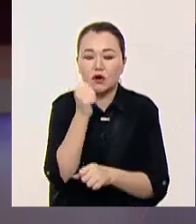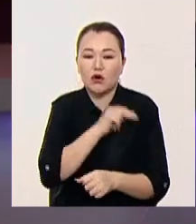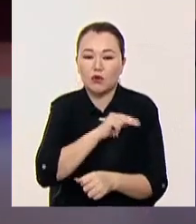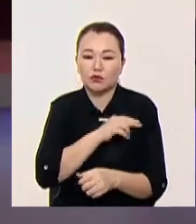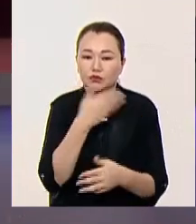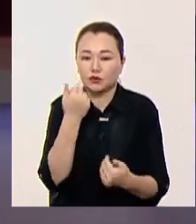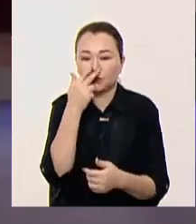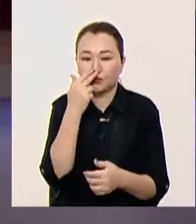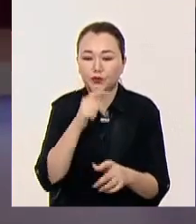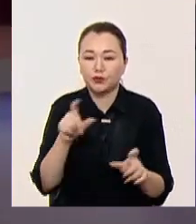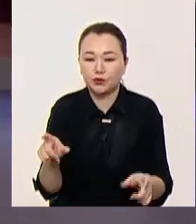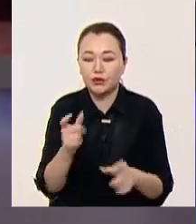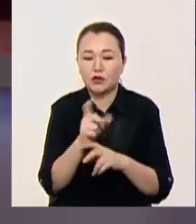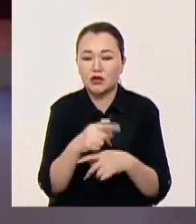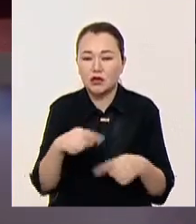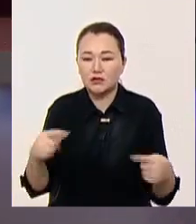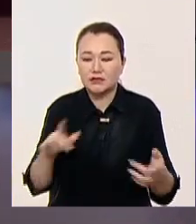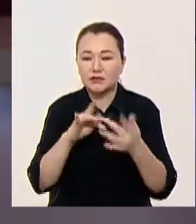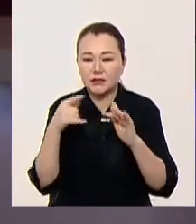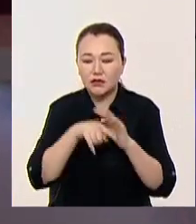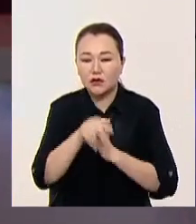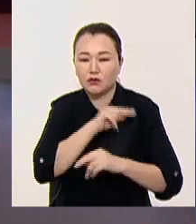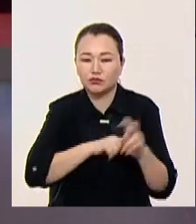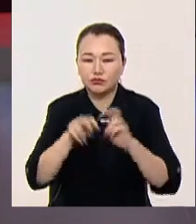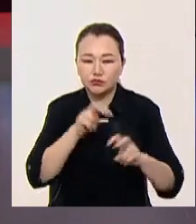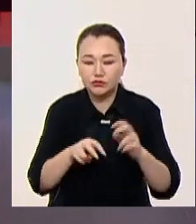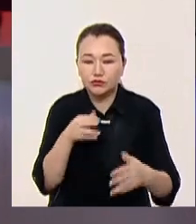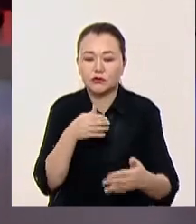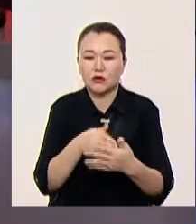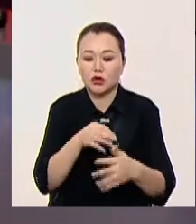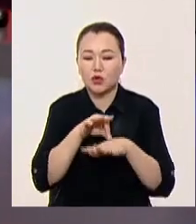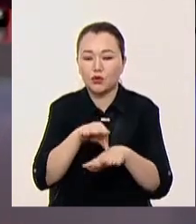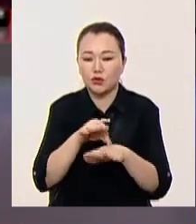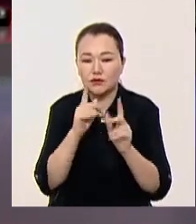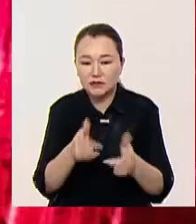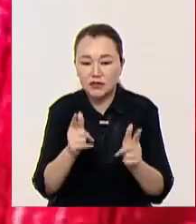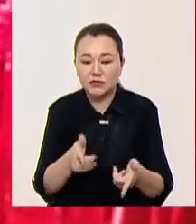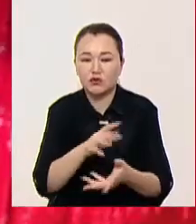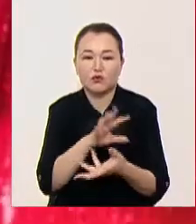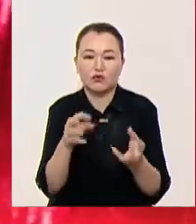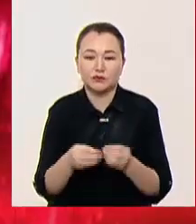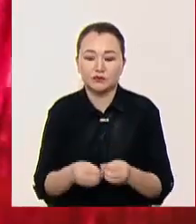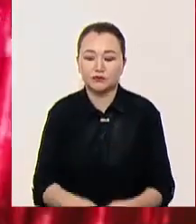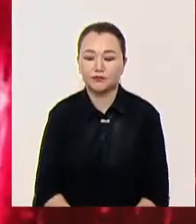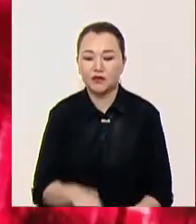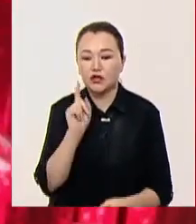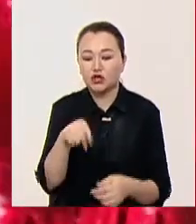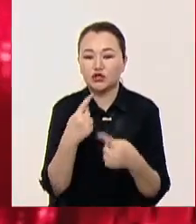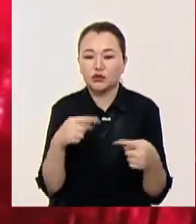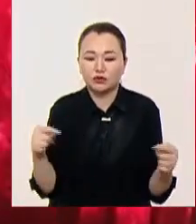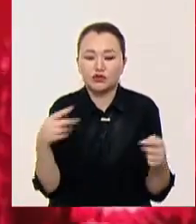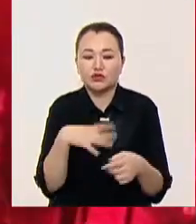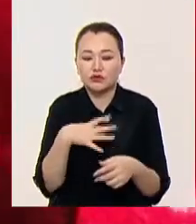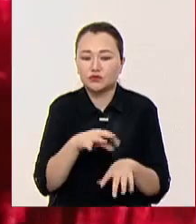болып отыр. Яғни түрлі сайттарға кіріп, жұмыссыз деген жастар ақыры курьер болуға келіседі. Тіпті кейбірі нақты